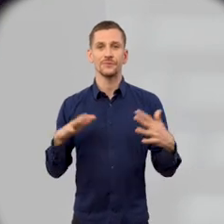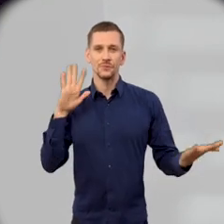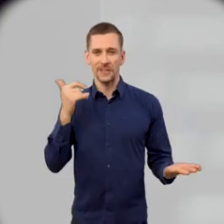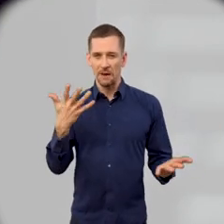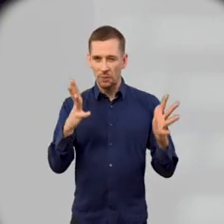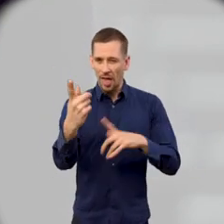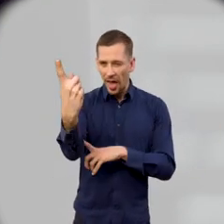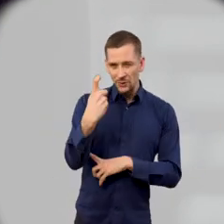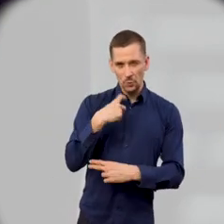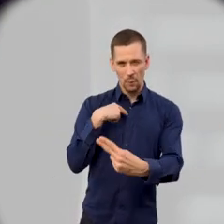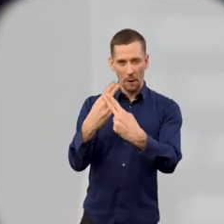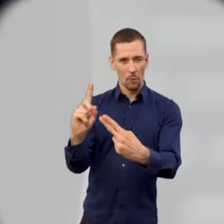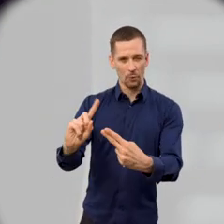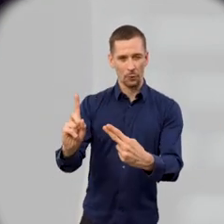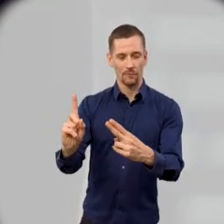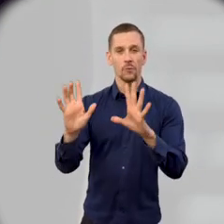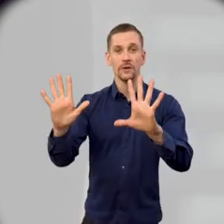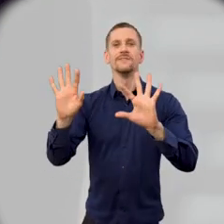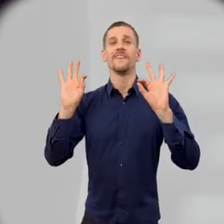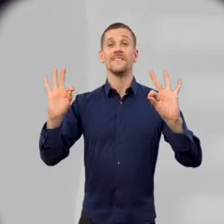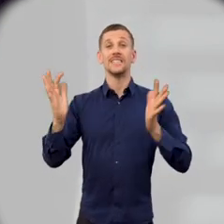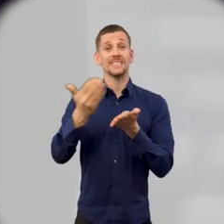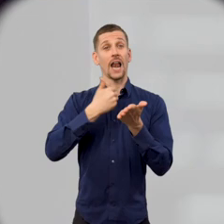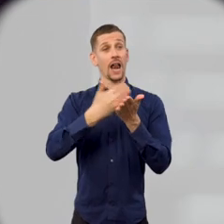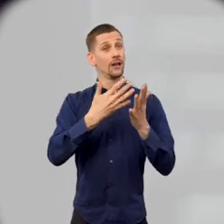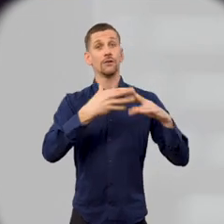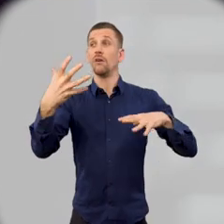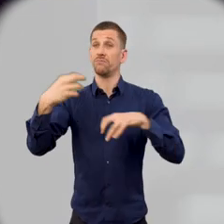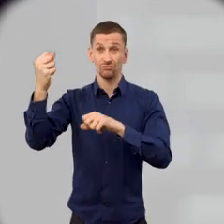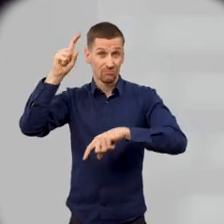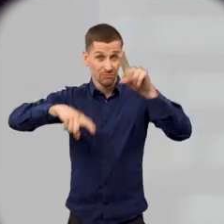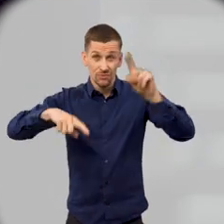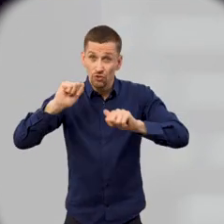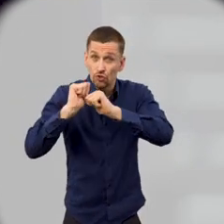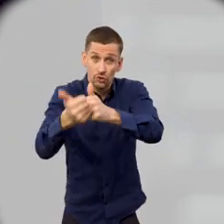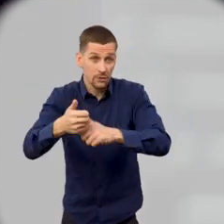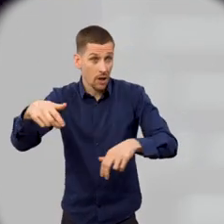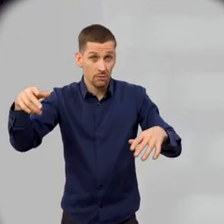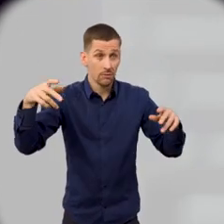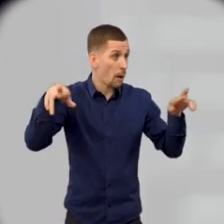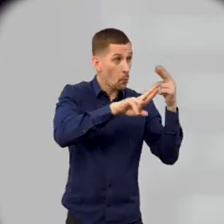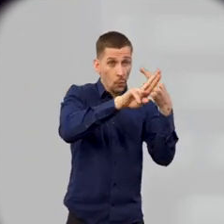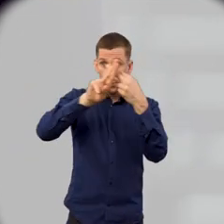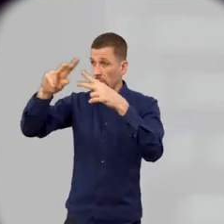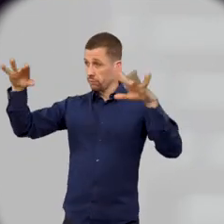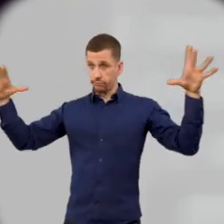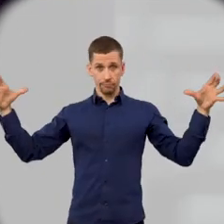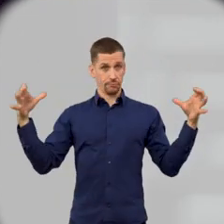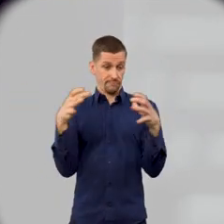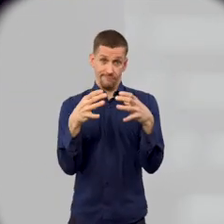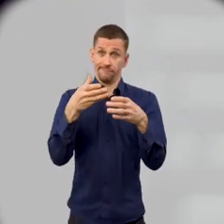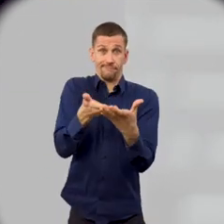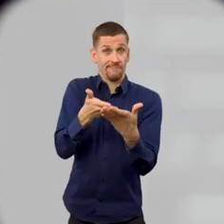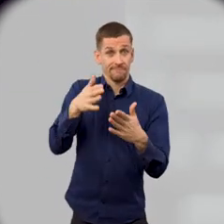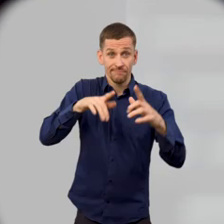Je ne suis pas sûr de répondre à votre question exactement. Non, c'était sur les salaires à la sortie, mais c'est une amorce de... Alors, je vais vous dire, pour nous, notre avis, c'est